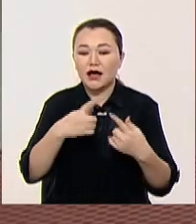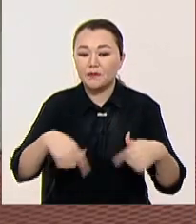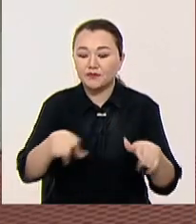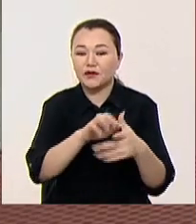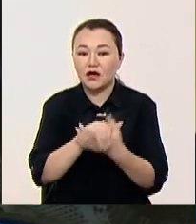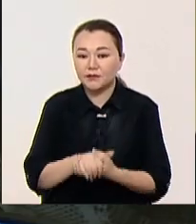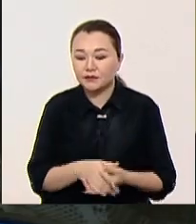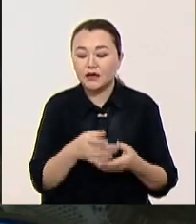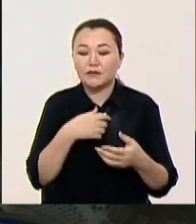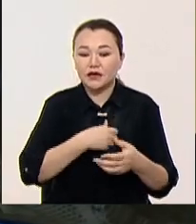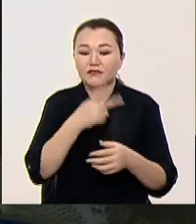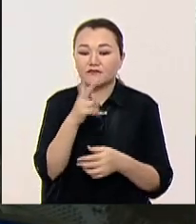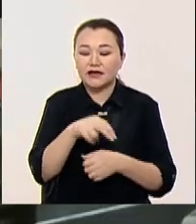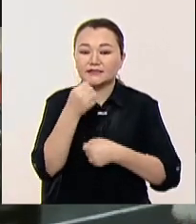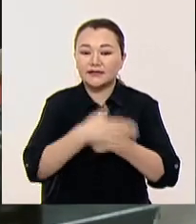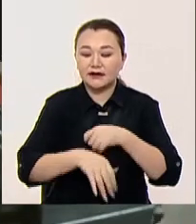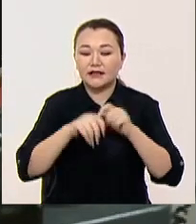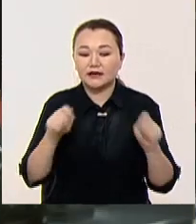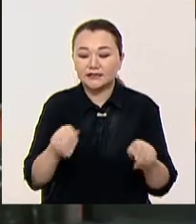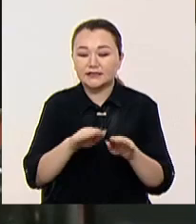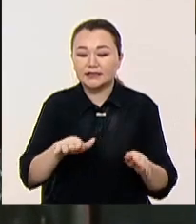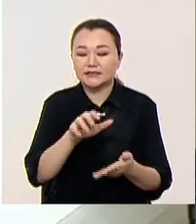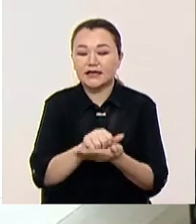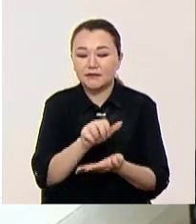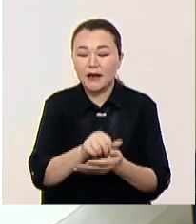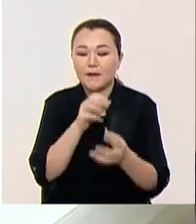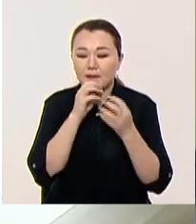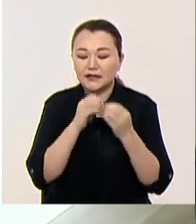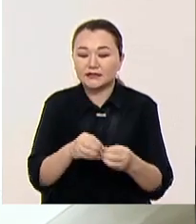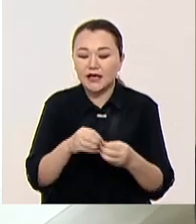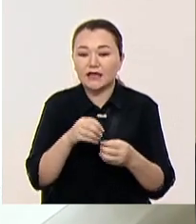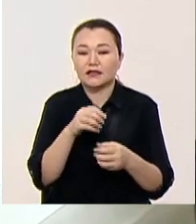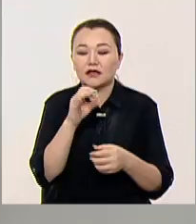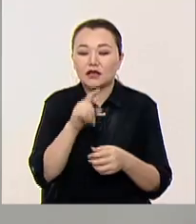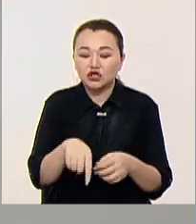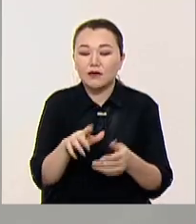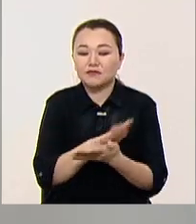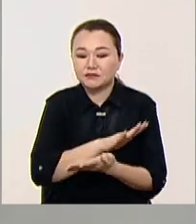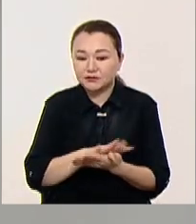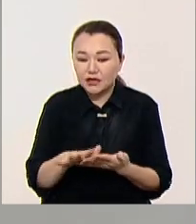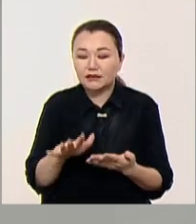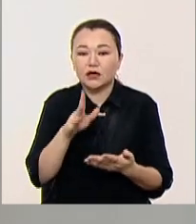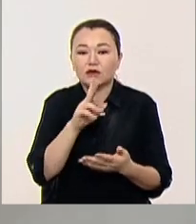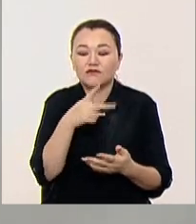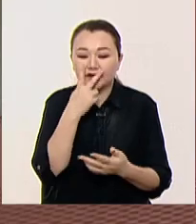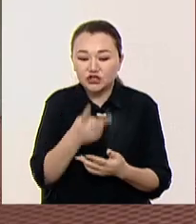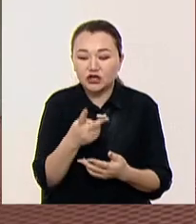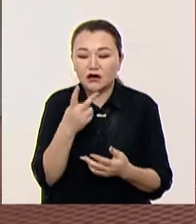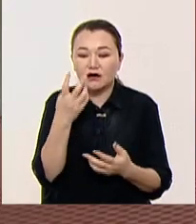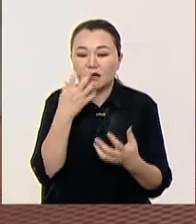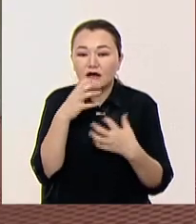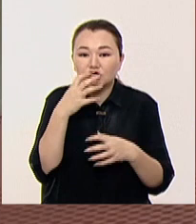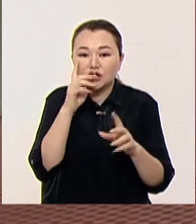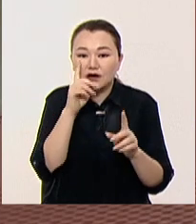открыты 2 центра. Дети занимаются на постоянной основе, также на бесплатной основе. Когда ты видишь горящие